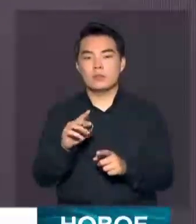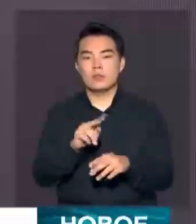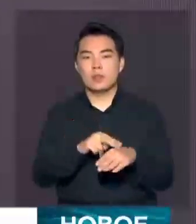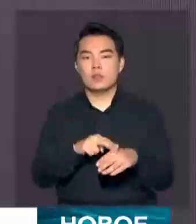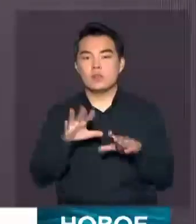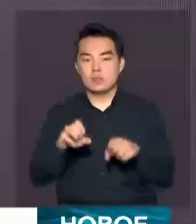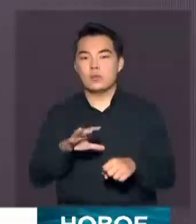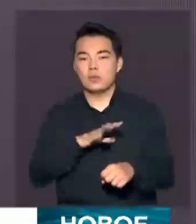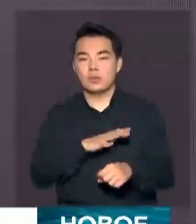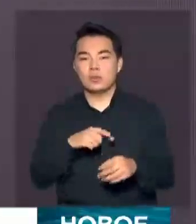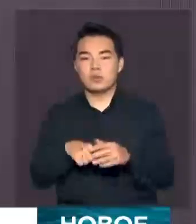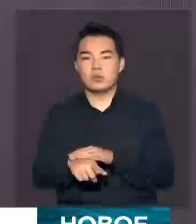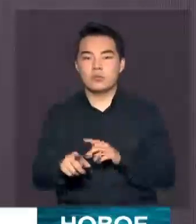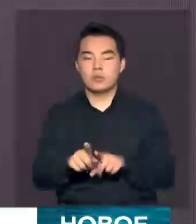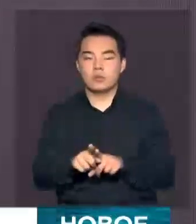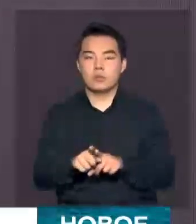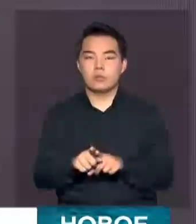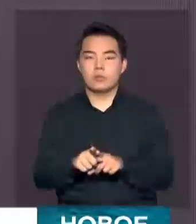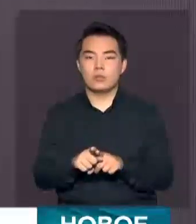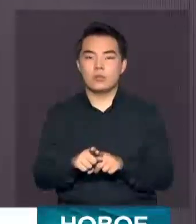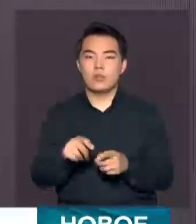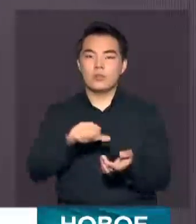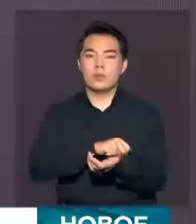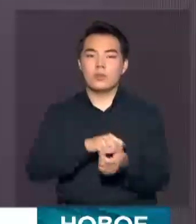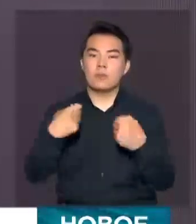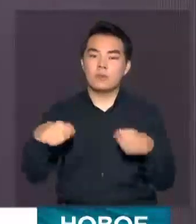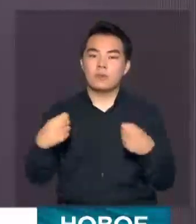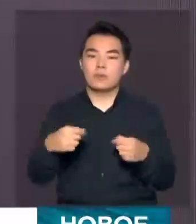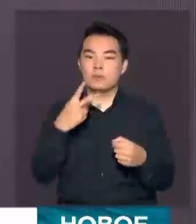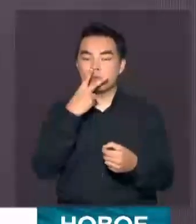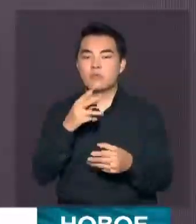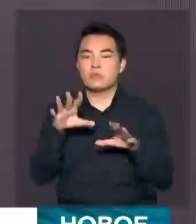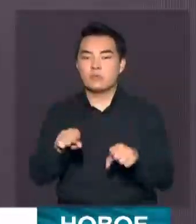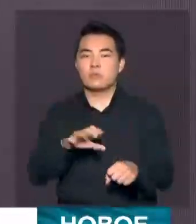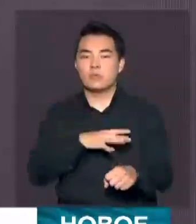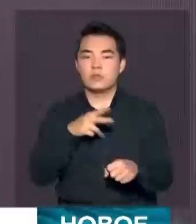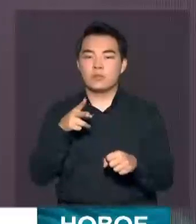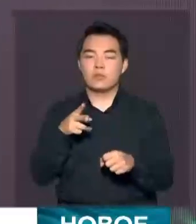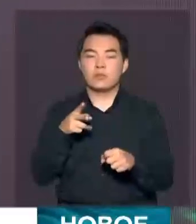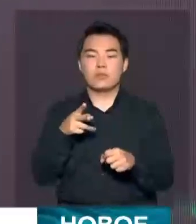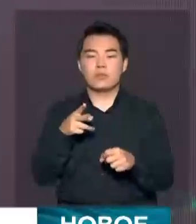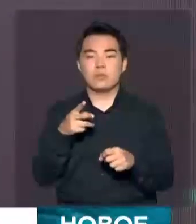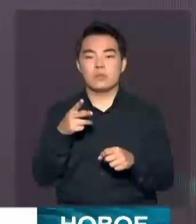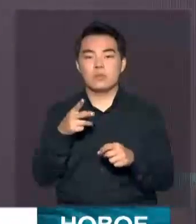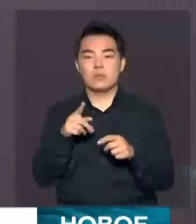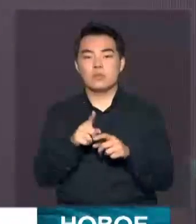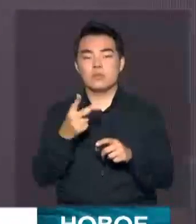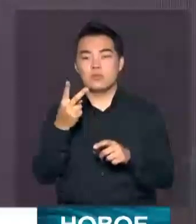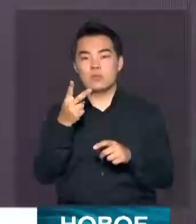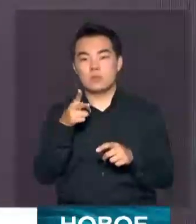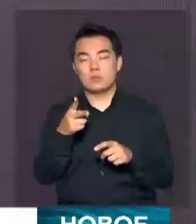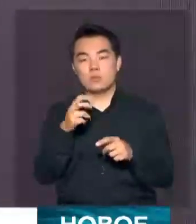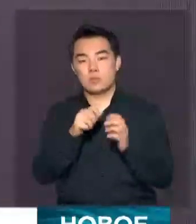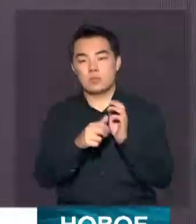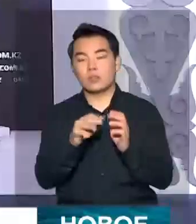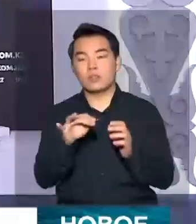году. Привлекается за наркопреступление. Это начиная с 296 до 300 статьи. Вот это